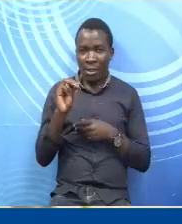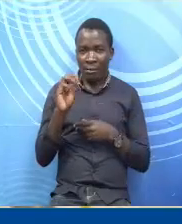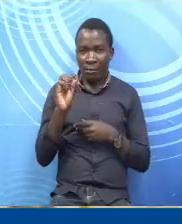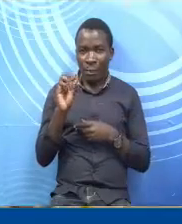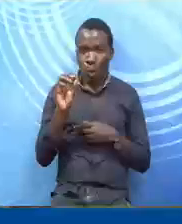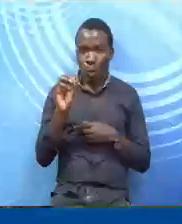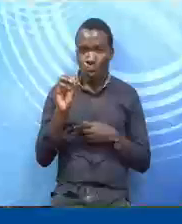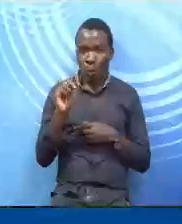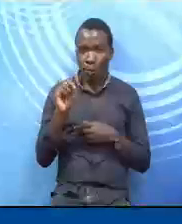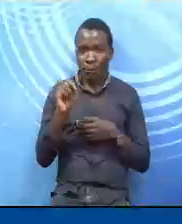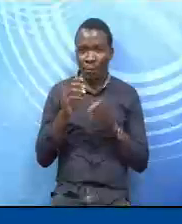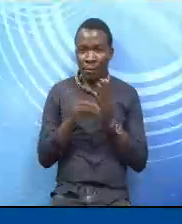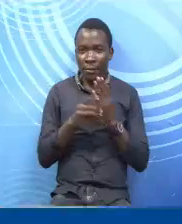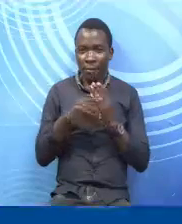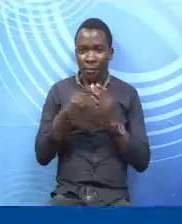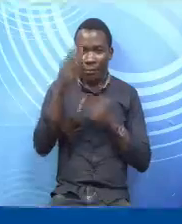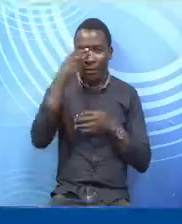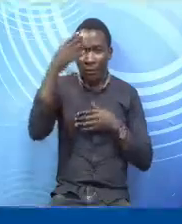ho mu karere ka Nyanza